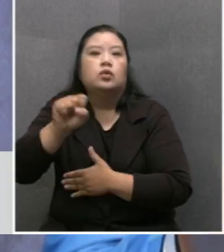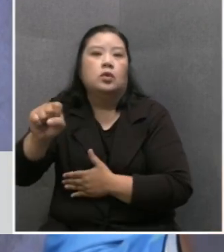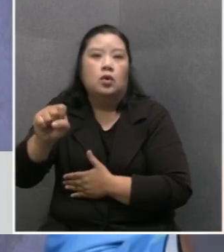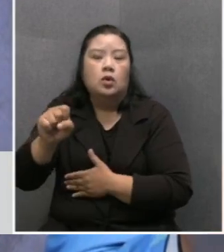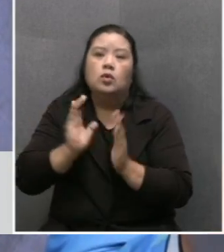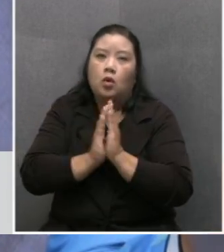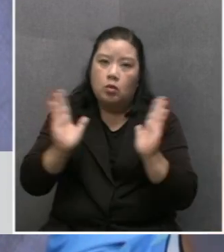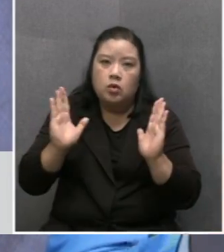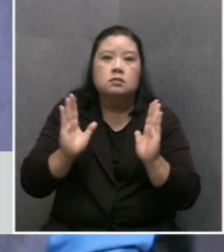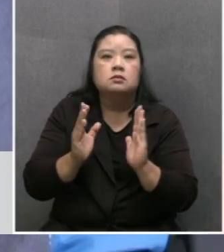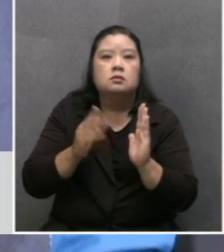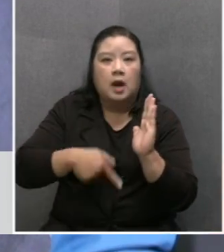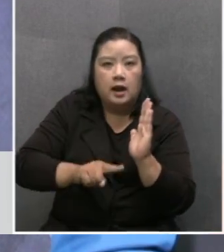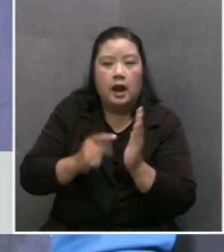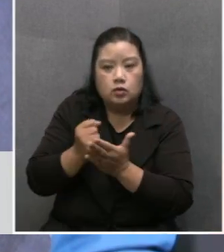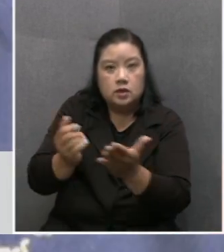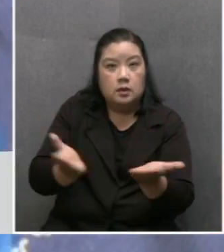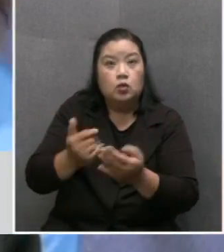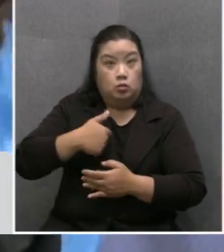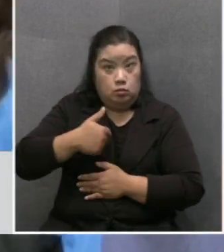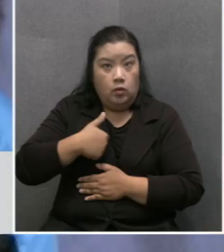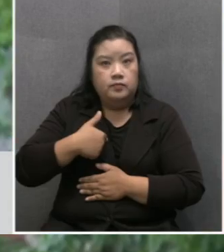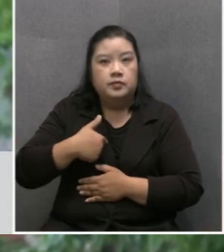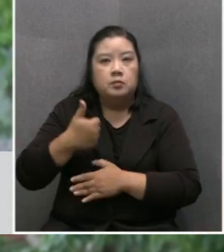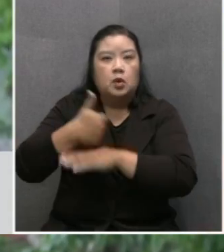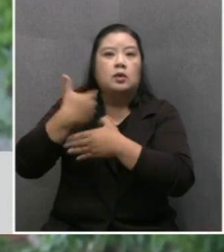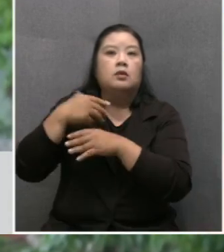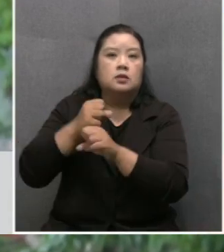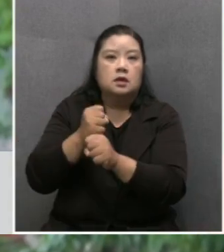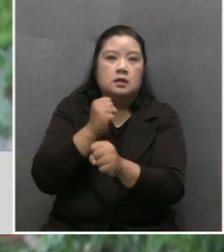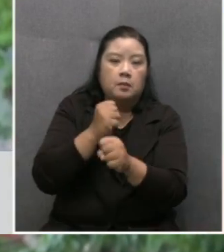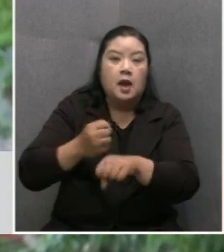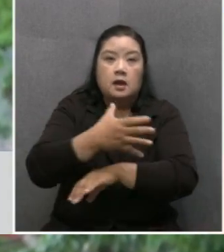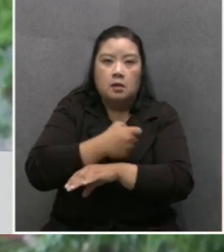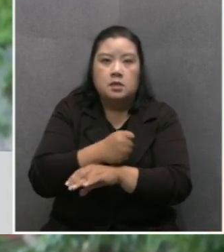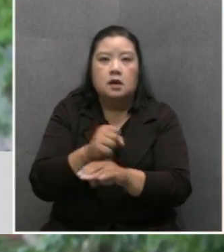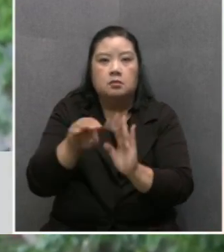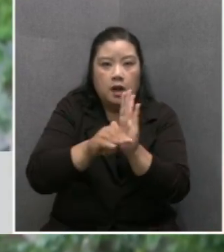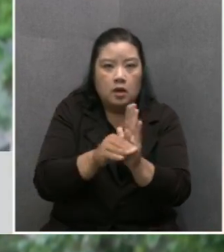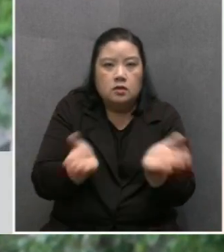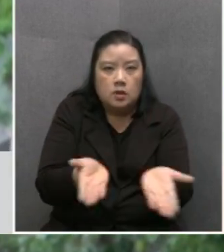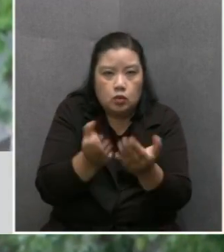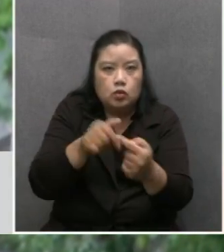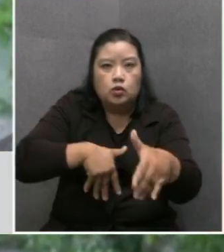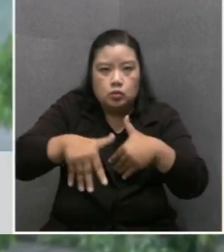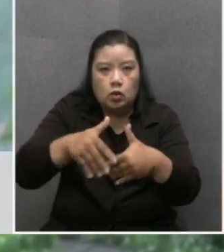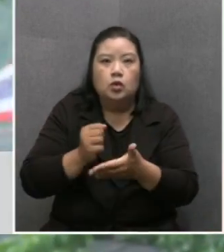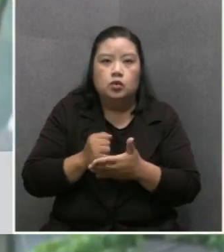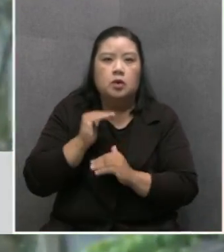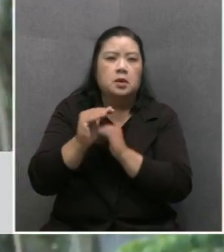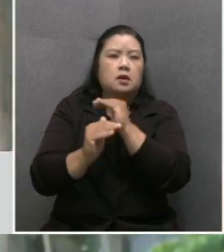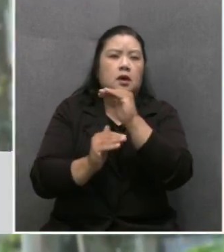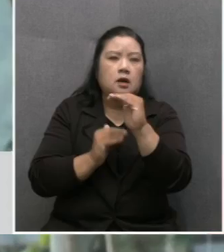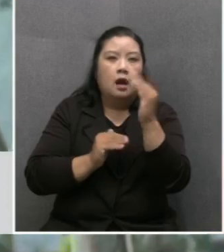ส.จุรินทร์จนได้มีบทบาททางการเมืองผลักดันนโยบายต่างๆสู่ประชาชนและพัฒนาพื้นที่มาอย่างต่อเนื่